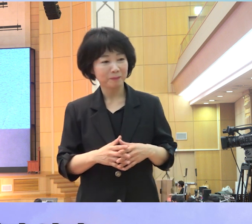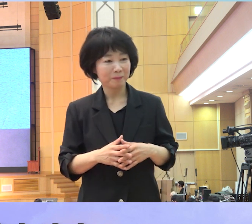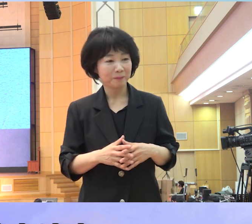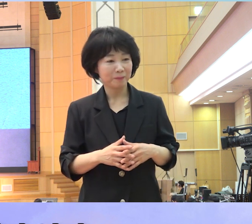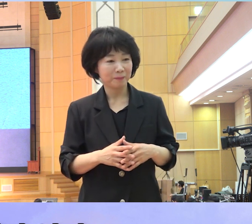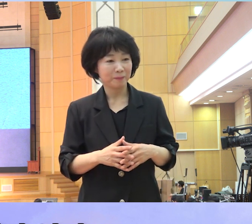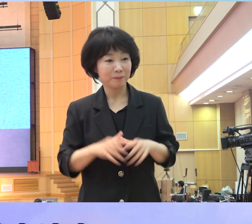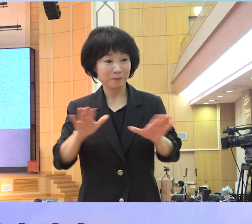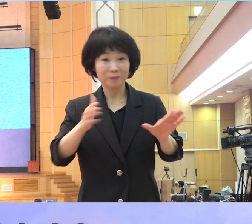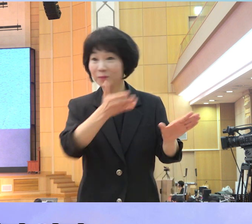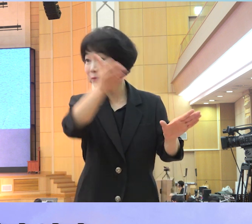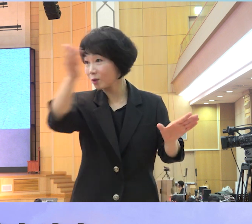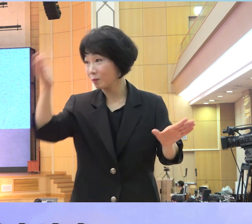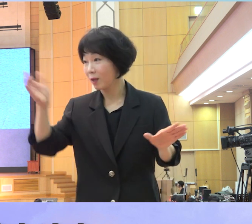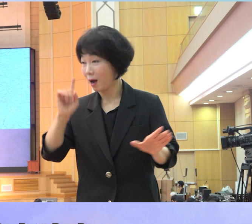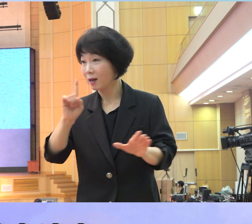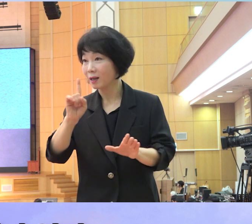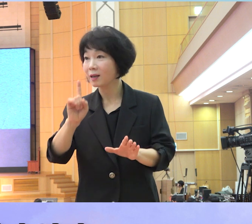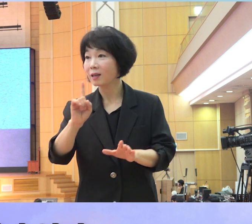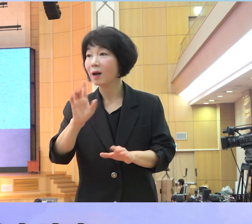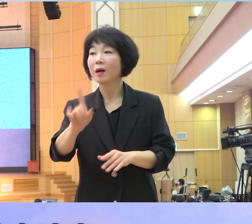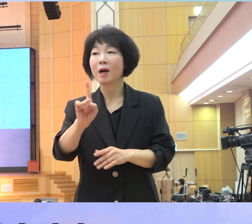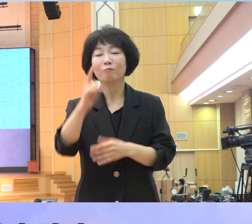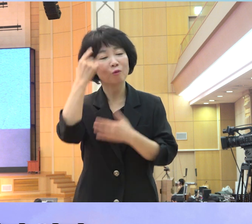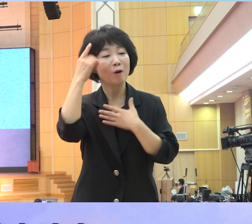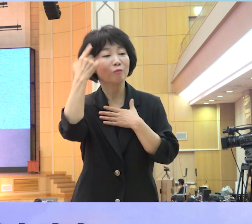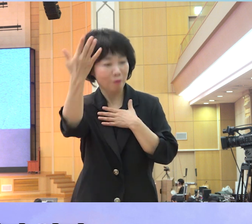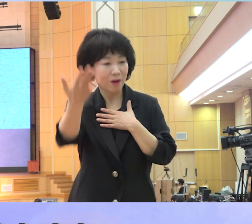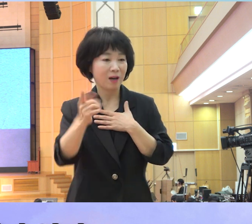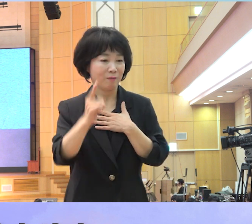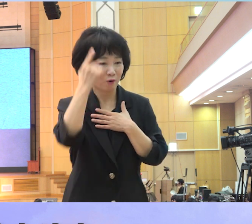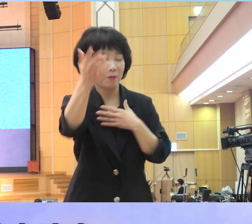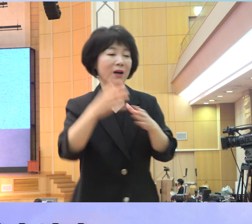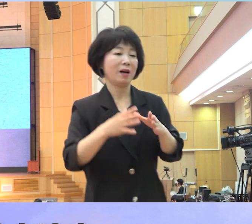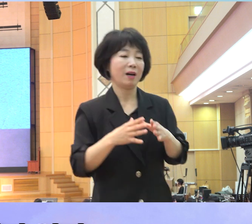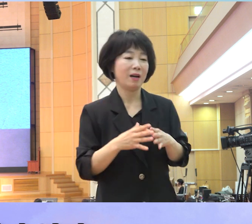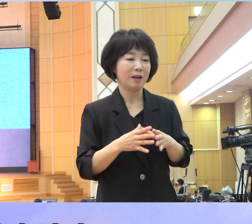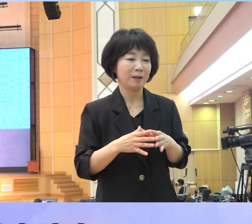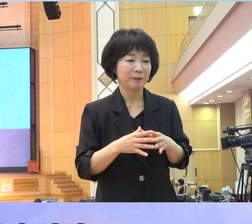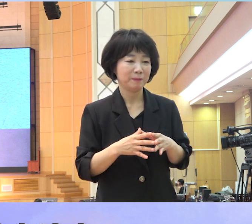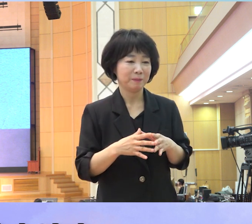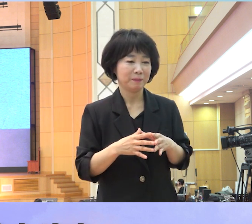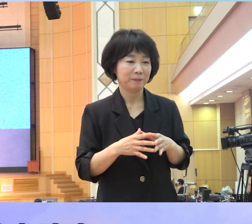막 몇 분은 지금 아멘 하시는데 이런 거 아멘 하는 거 아닙니다.